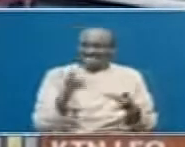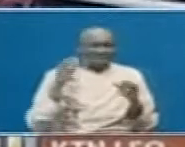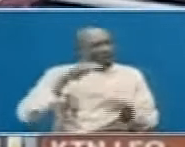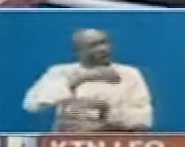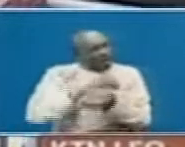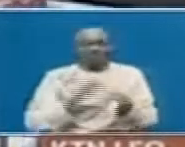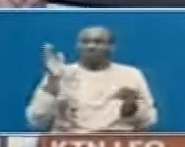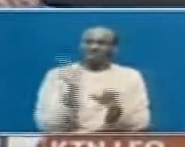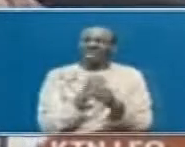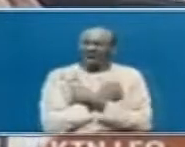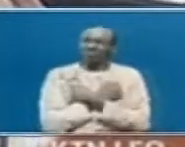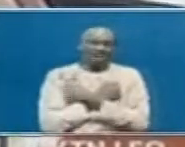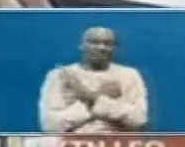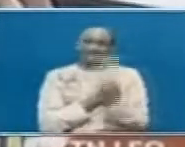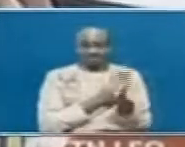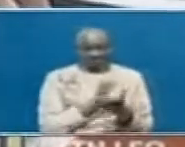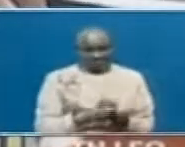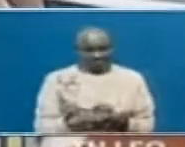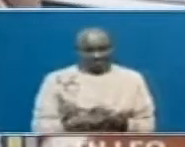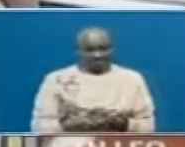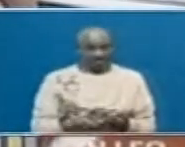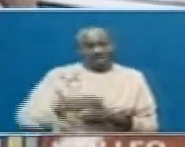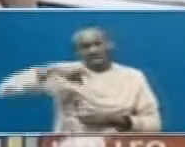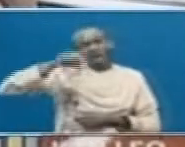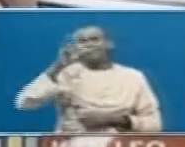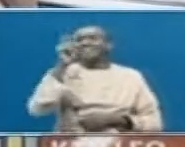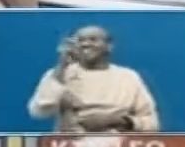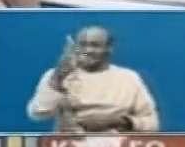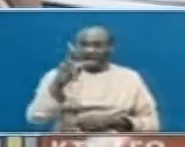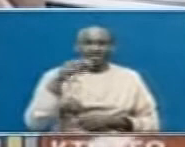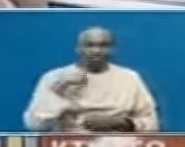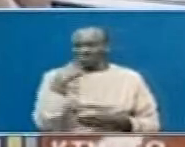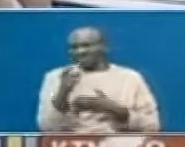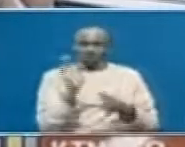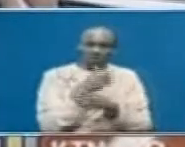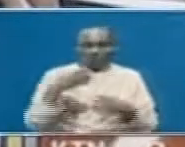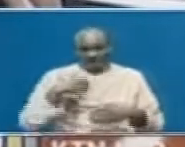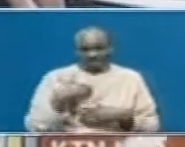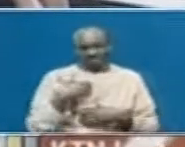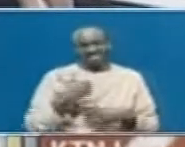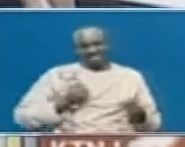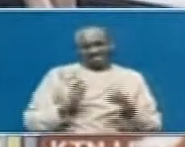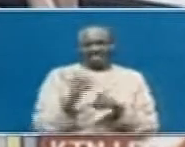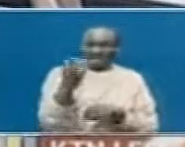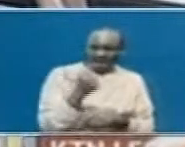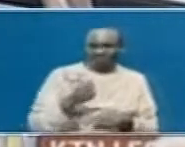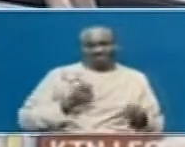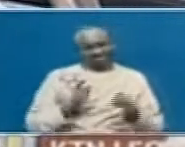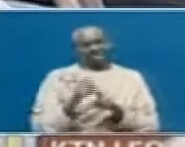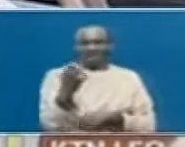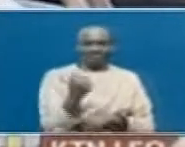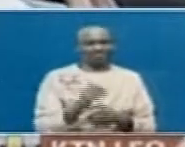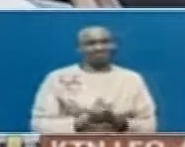za mapenzi tu. Za mapenzi. Na Mpita Kwabi, tupe kidogo dada njoo, tuaregeshe miaka nyuma kidogo. Dada njoo.